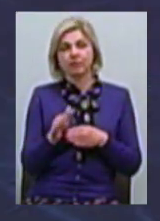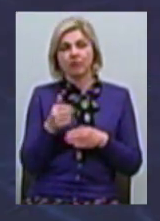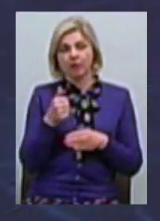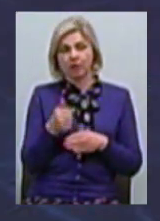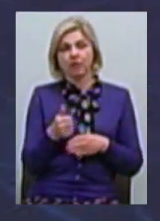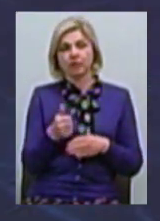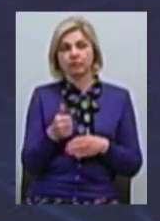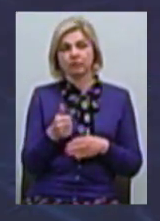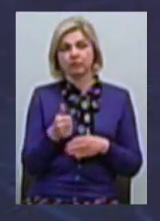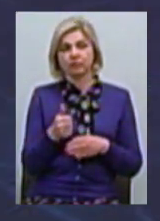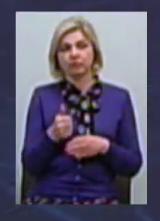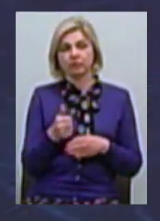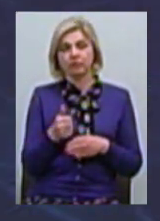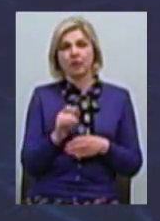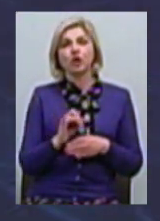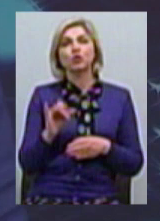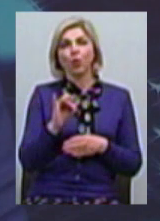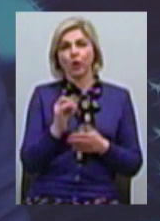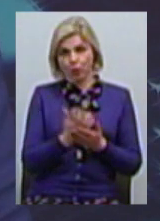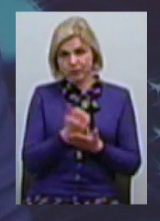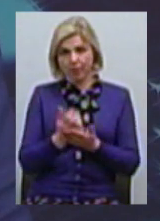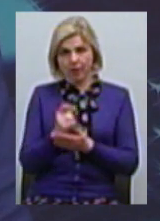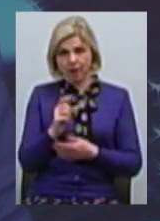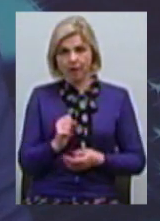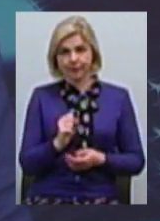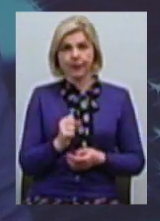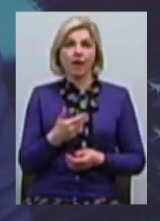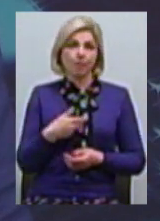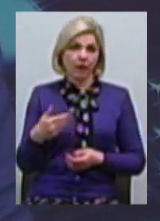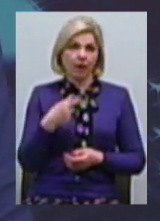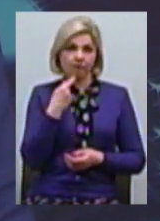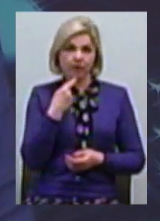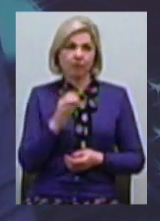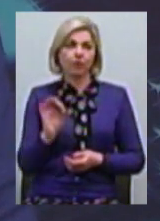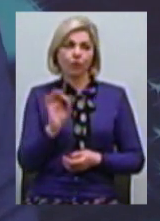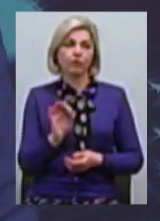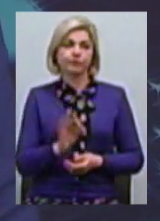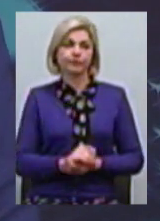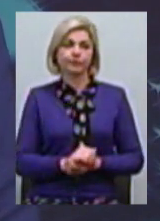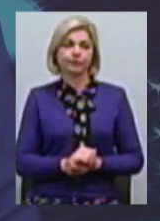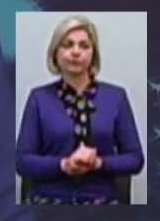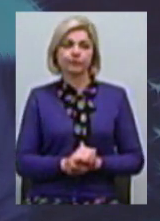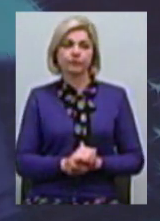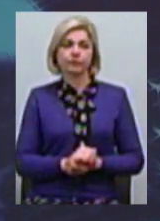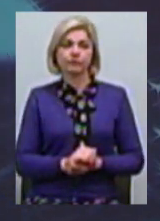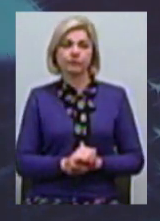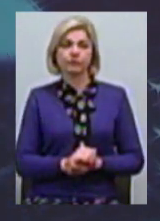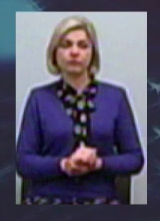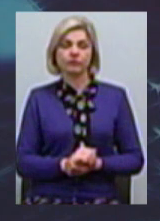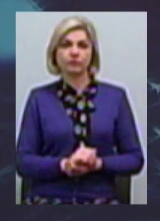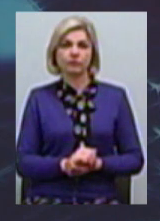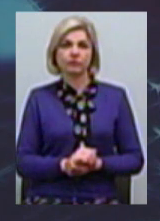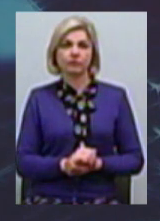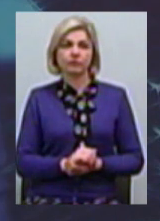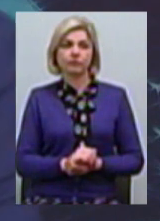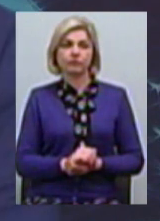хорошие истории успеха. То есть мы говорим о повышении ситуационной осведомленности